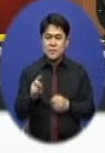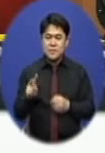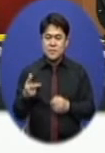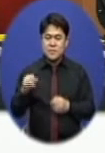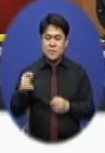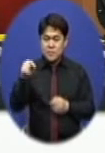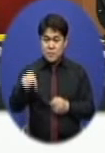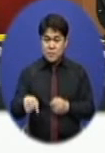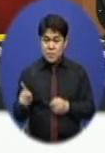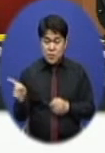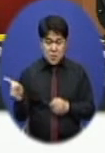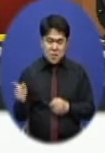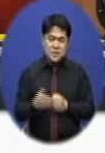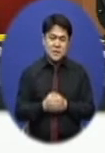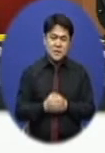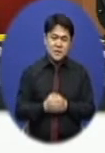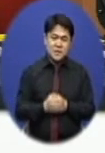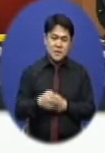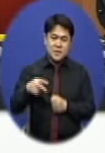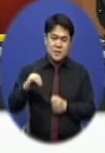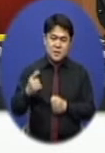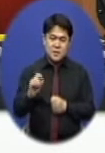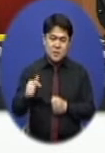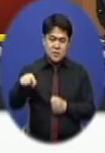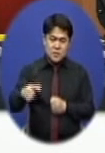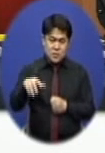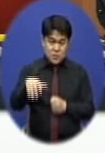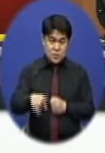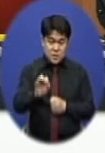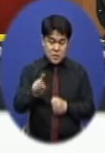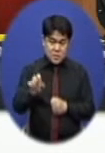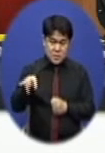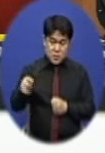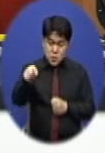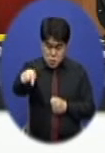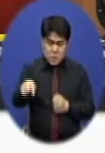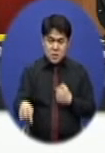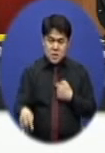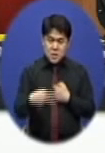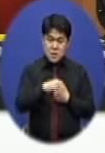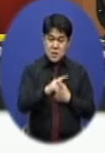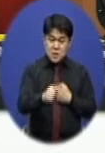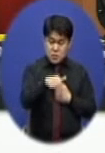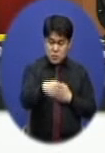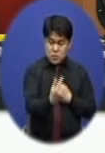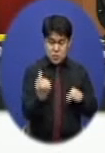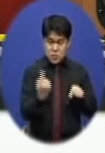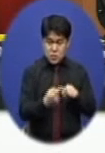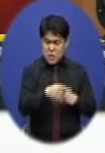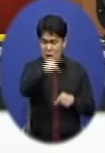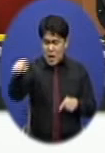후배는 앞에도 저 신안군 앞에도가 고향인데요. 그 목포에서 같이 댕겼죠. 저희들도 신안군은 이 목포하고